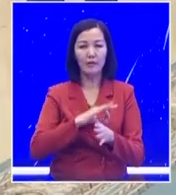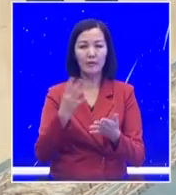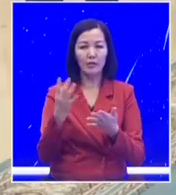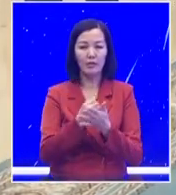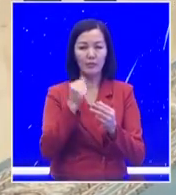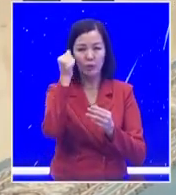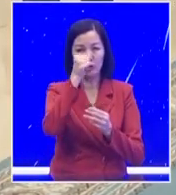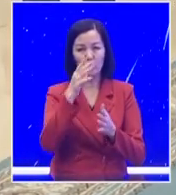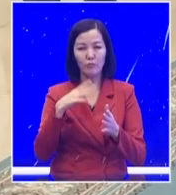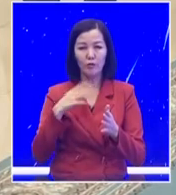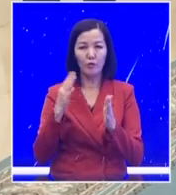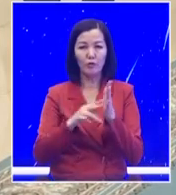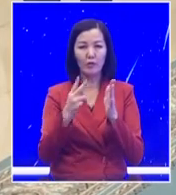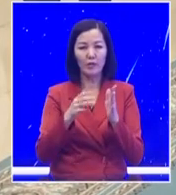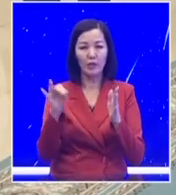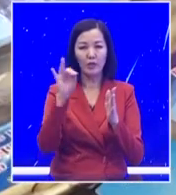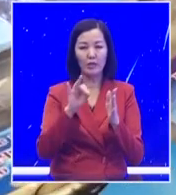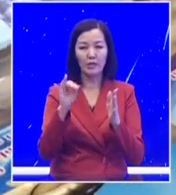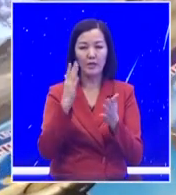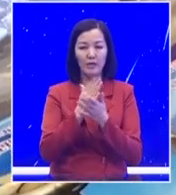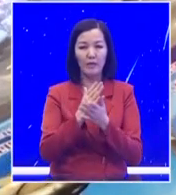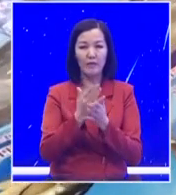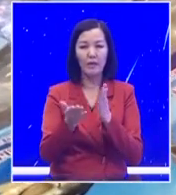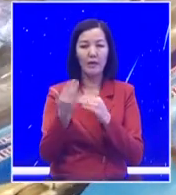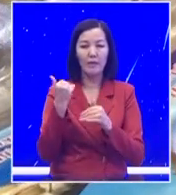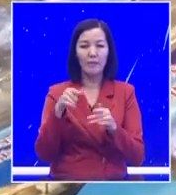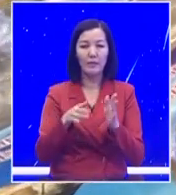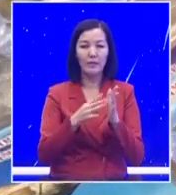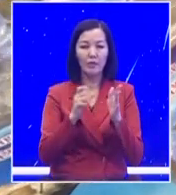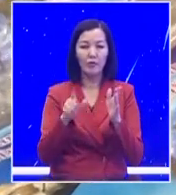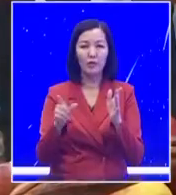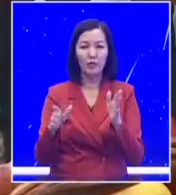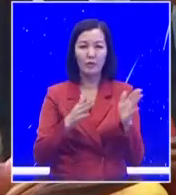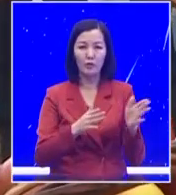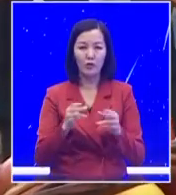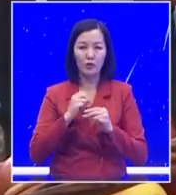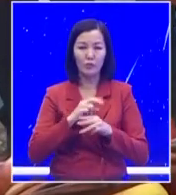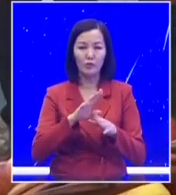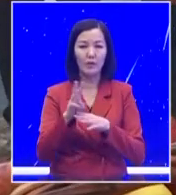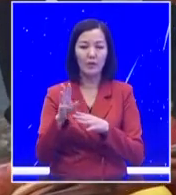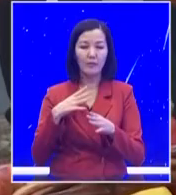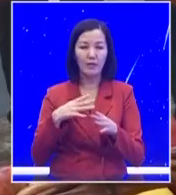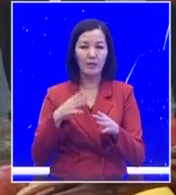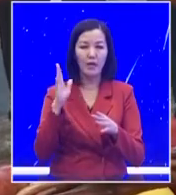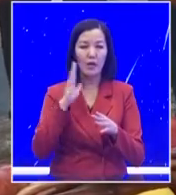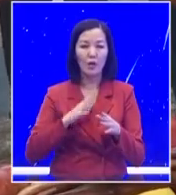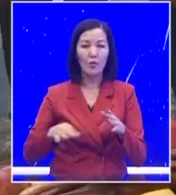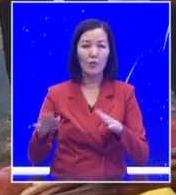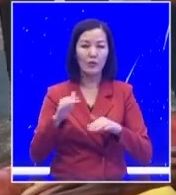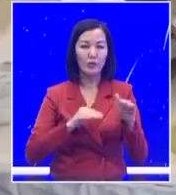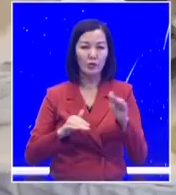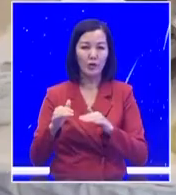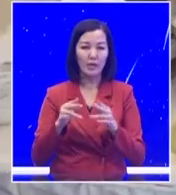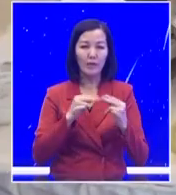жемісті жыл болды. 92 жылдық тарих бар ауданда былтыр 1800-ге жуық адам тұрақты жұмыс тапқан. Айдынды өлке тұрғындарын